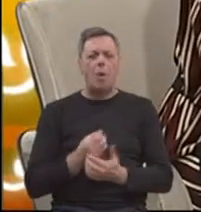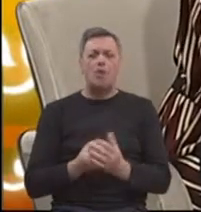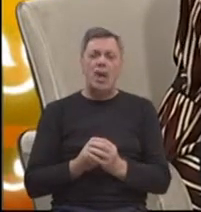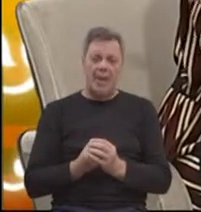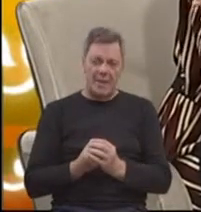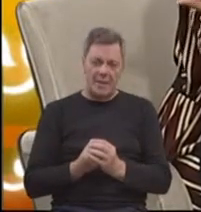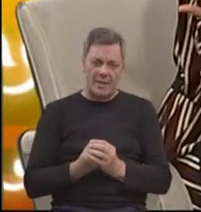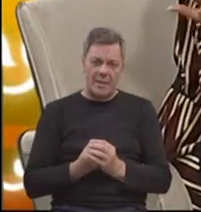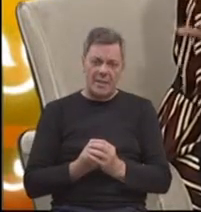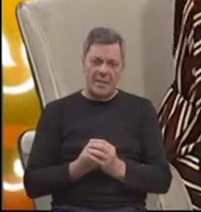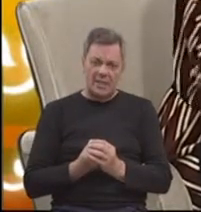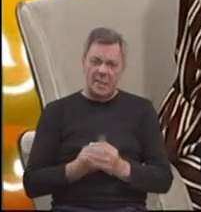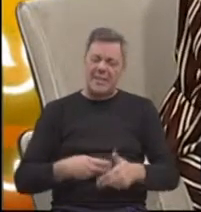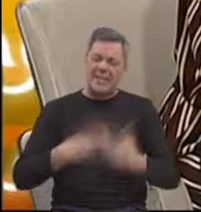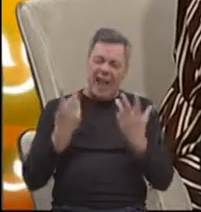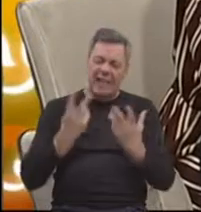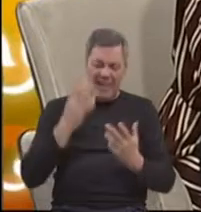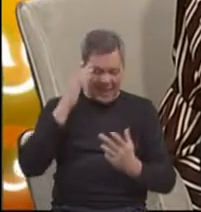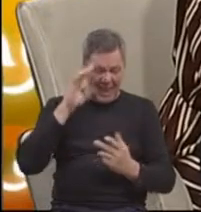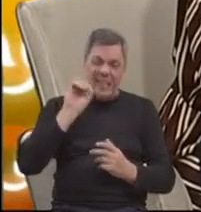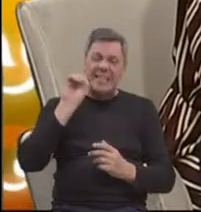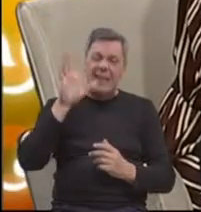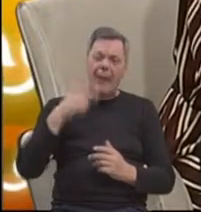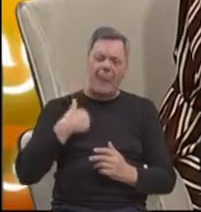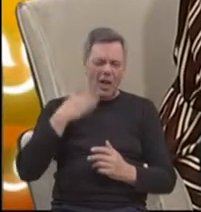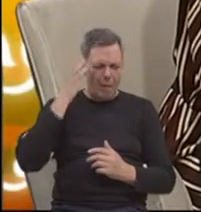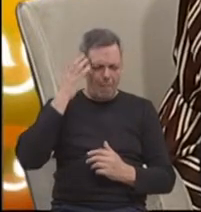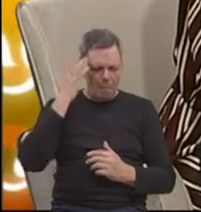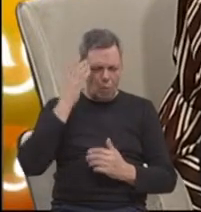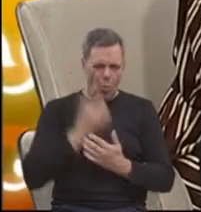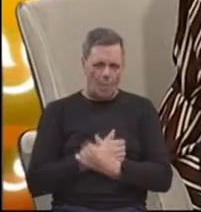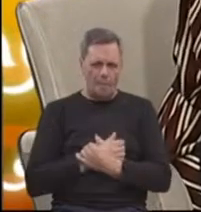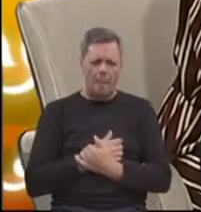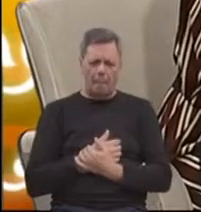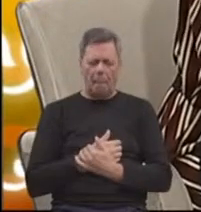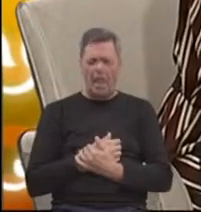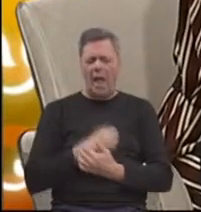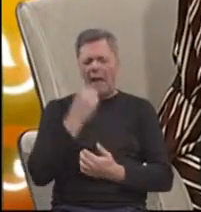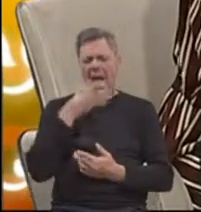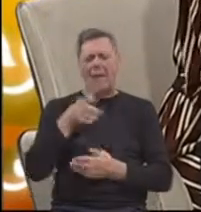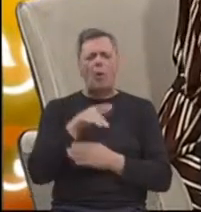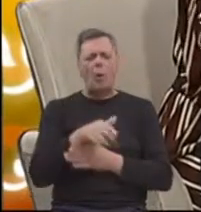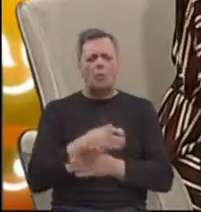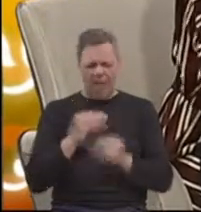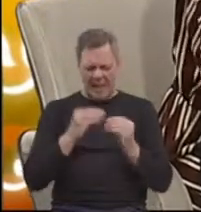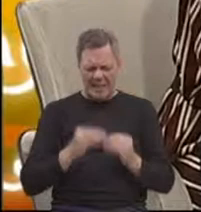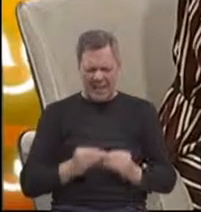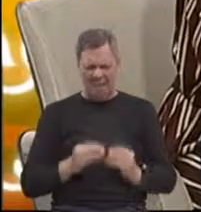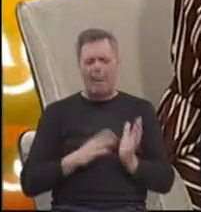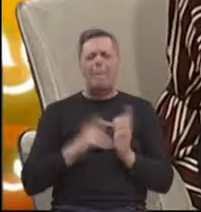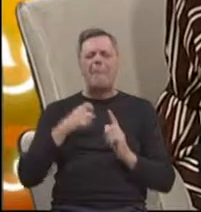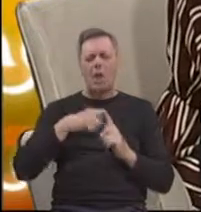stvarno slati određene signale našem mozgu. I zna se da je hrana ta koja utječe na sastav